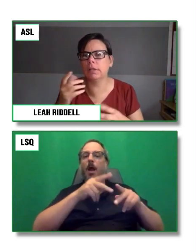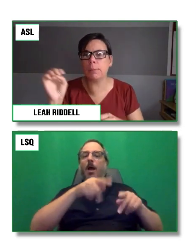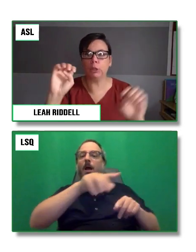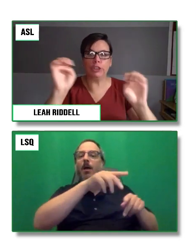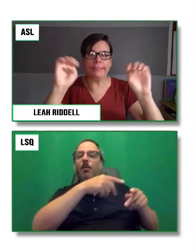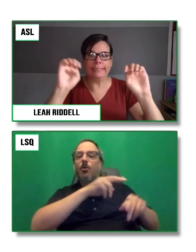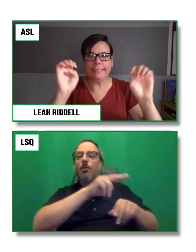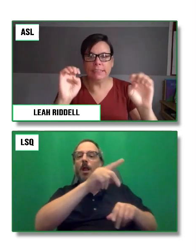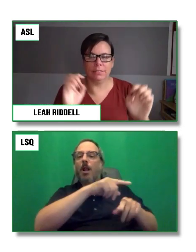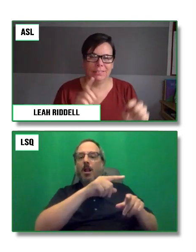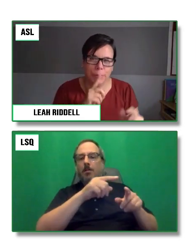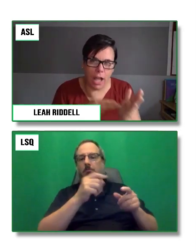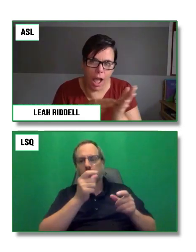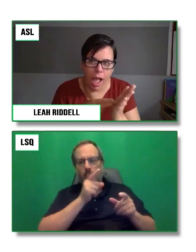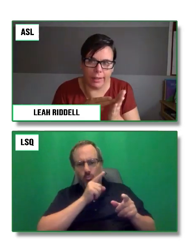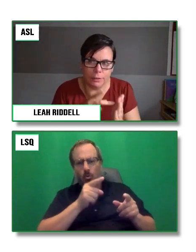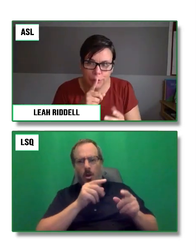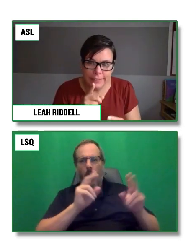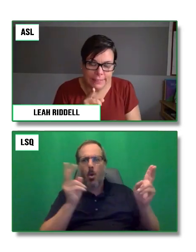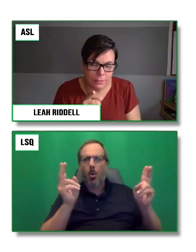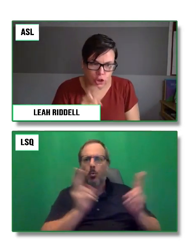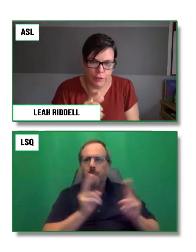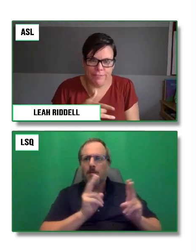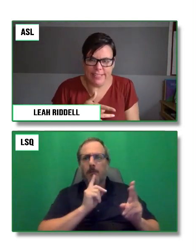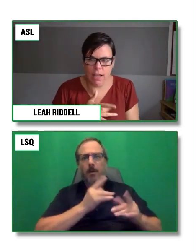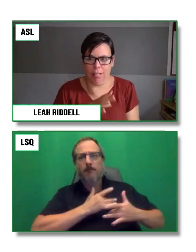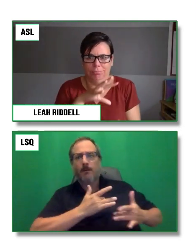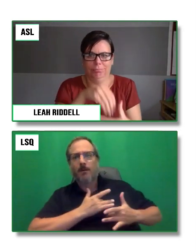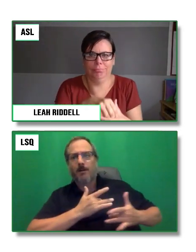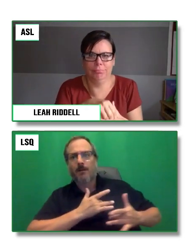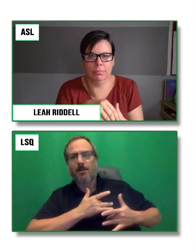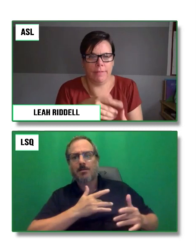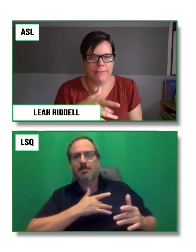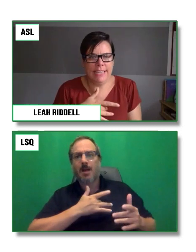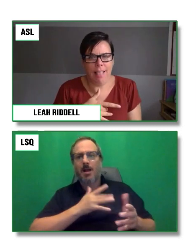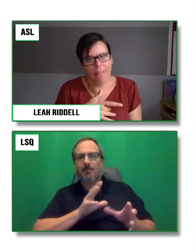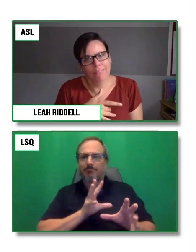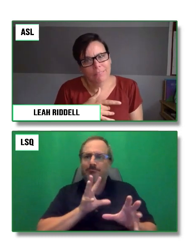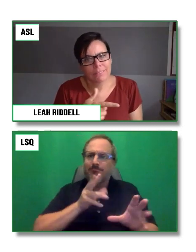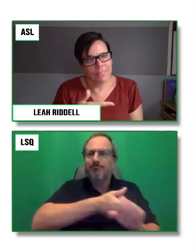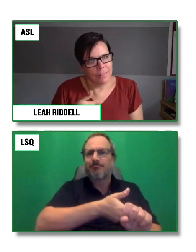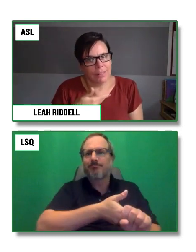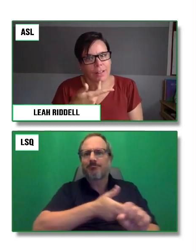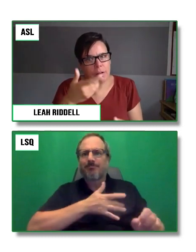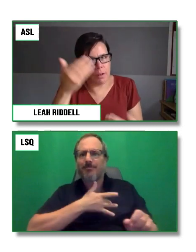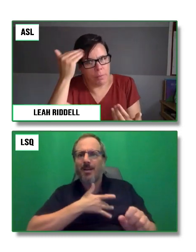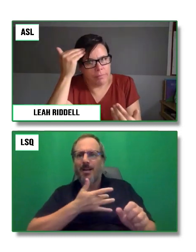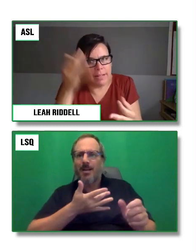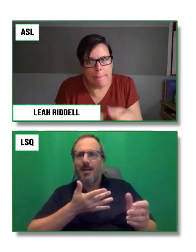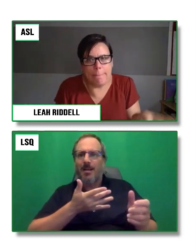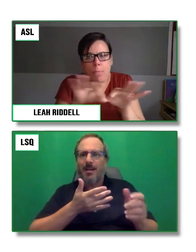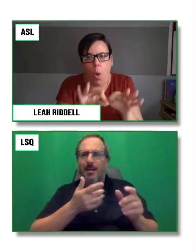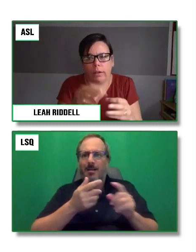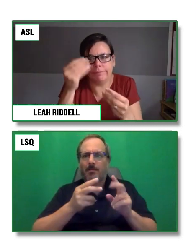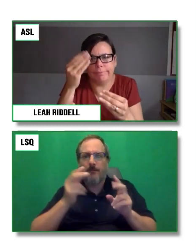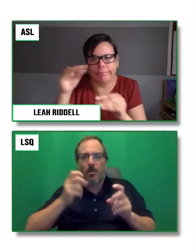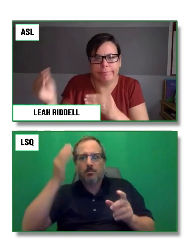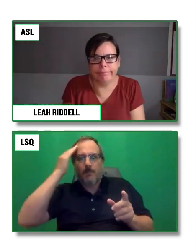pas. Il faut s'assurer que les utilisateurs du parc comprennent les instructions d'urgence et